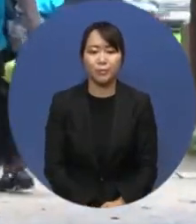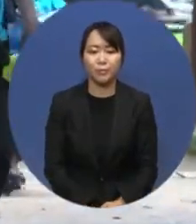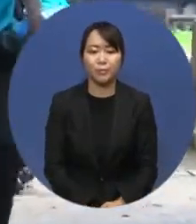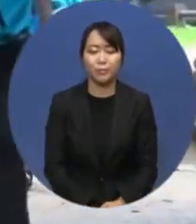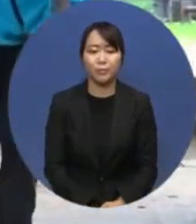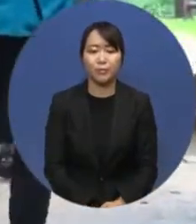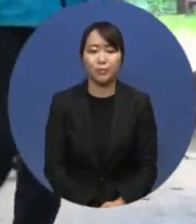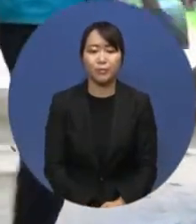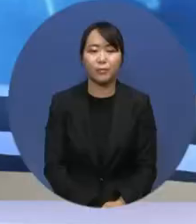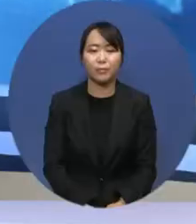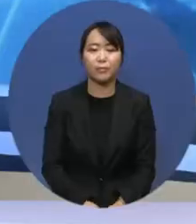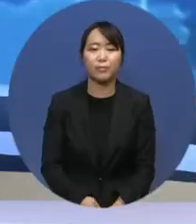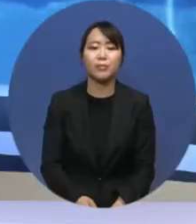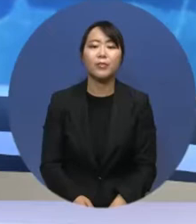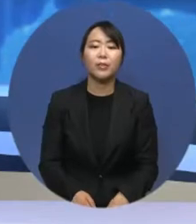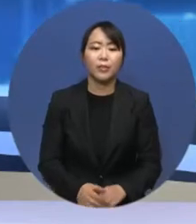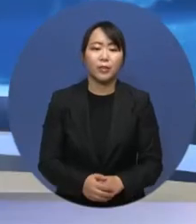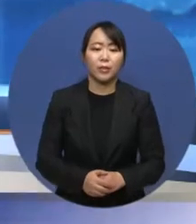서정영입니다.